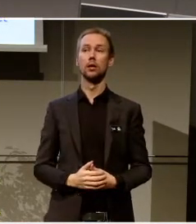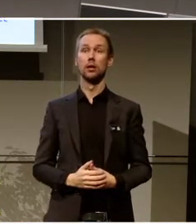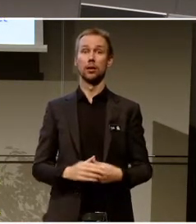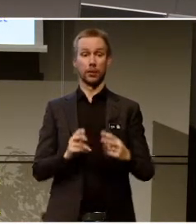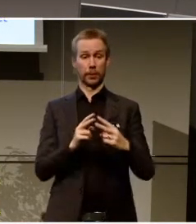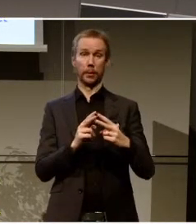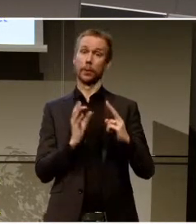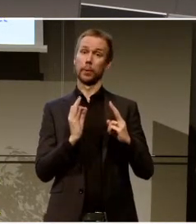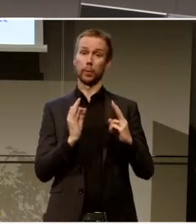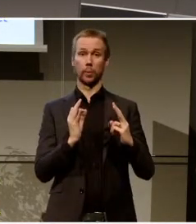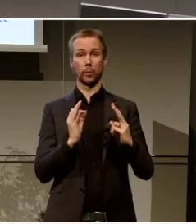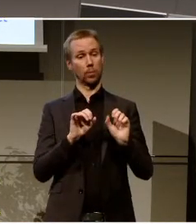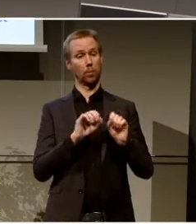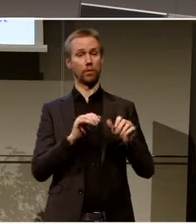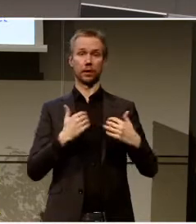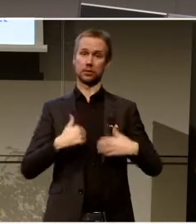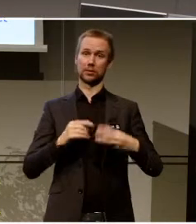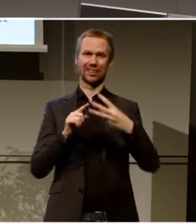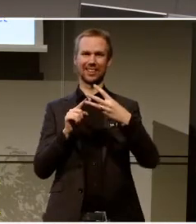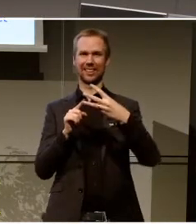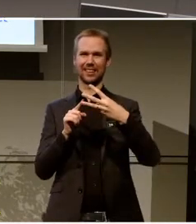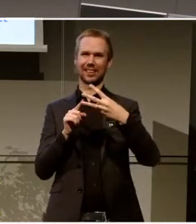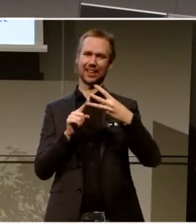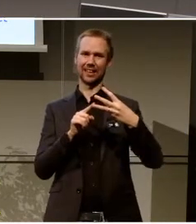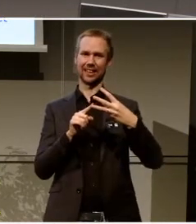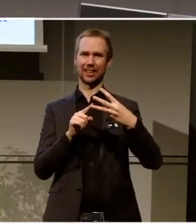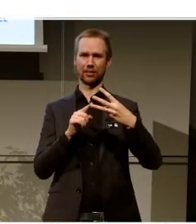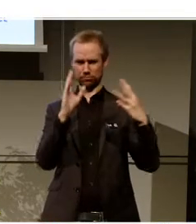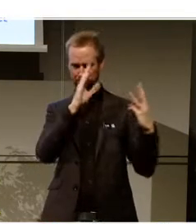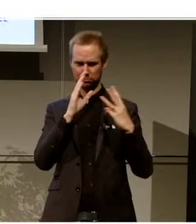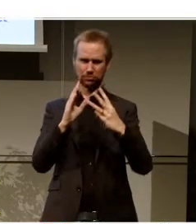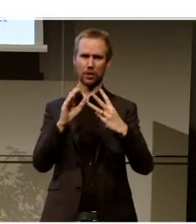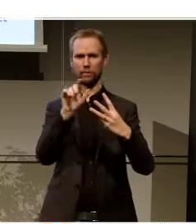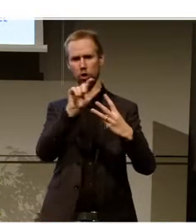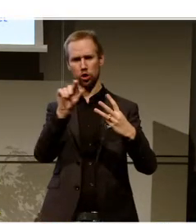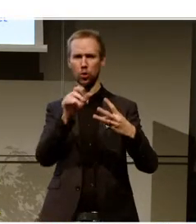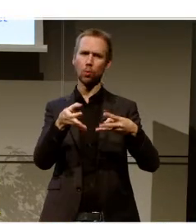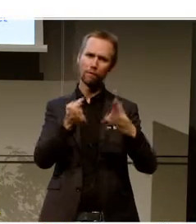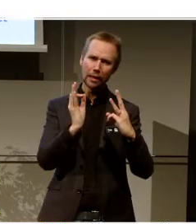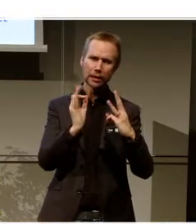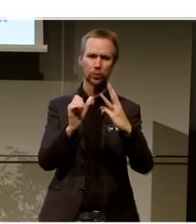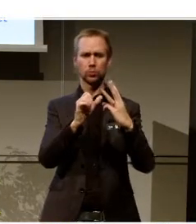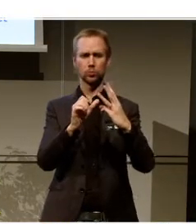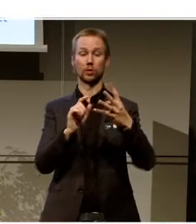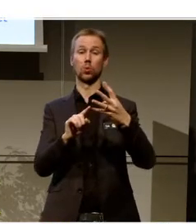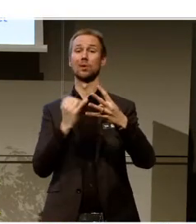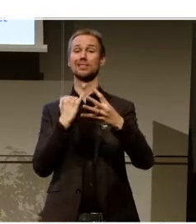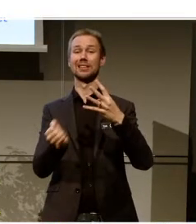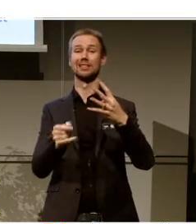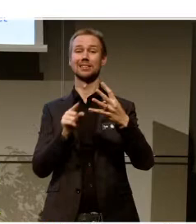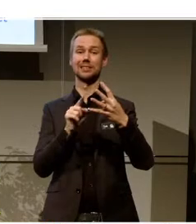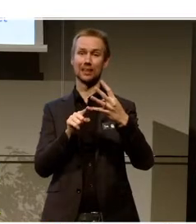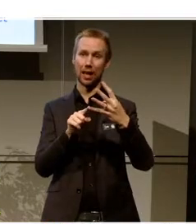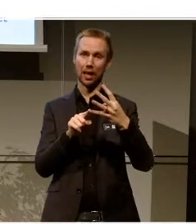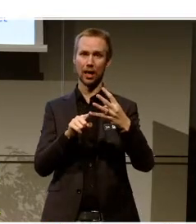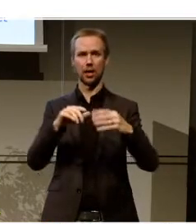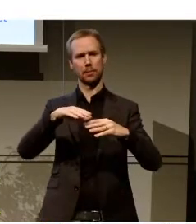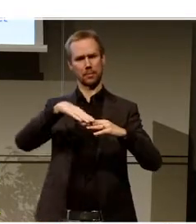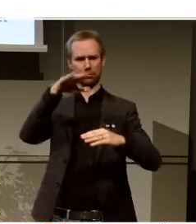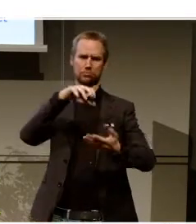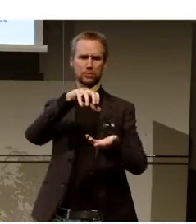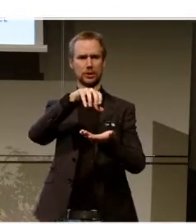Påverkan på individen. Den 3:e är mer mot företag och offentliga organisationer. Och den sista är egentligen mer en